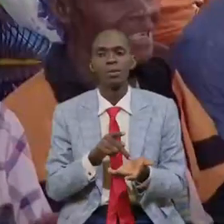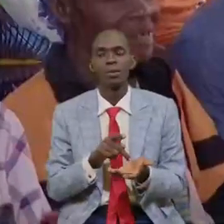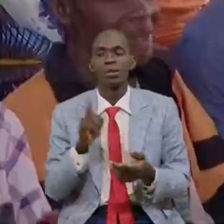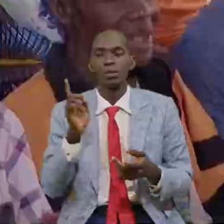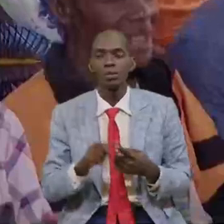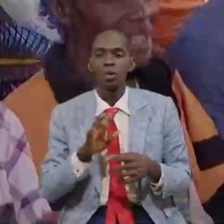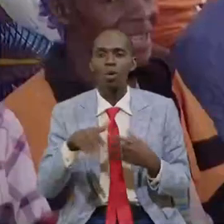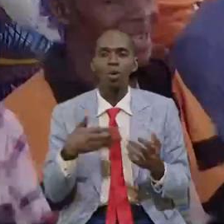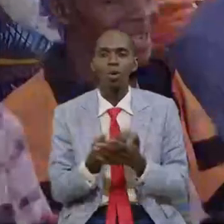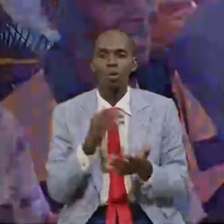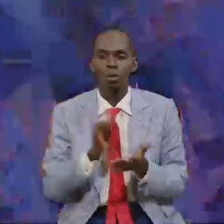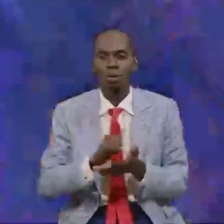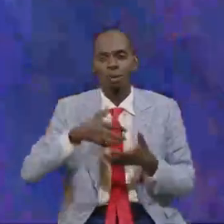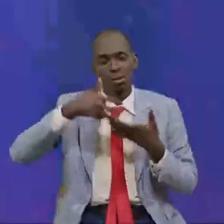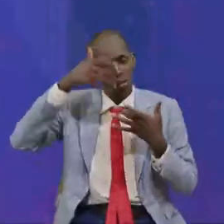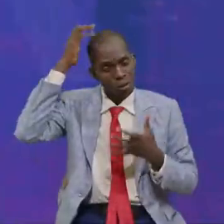pour ces lions.